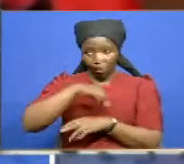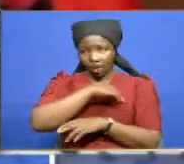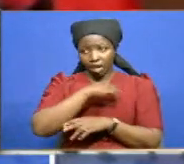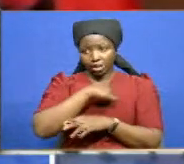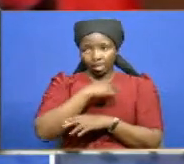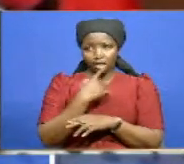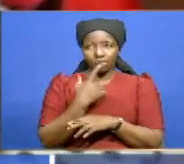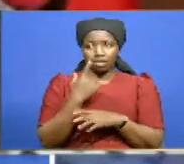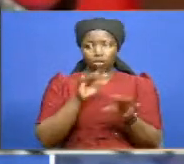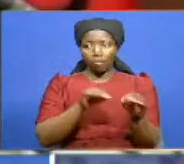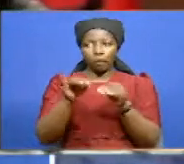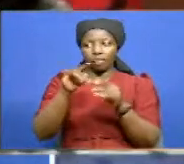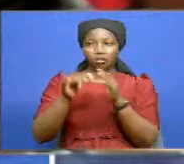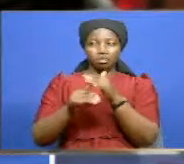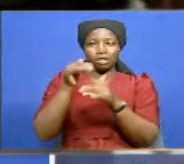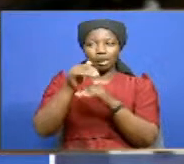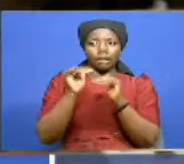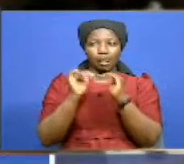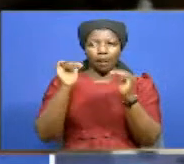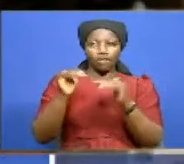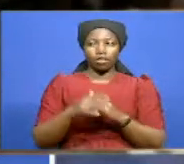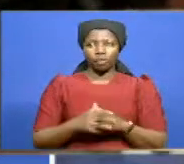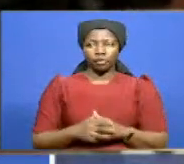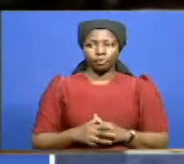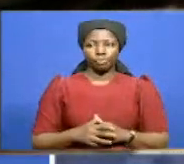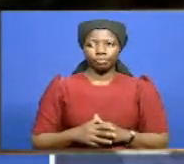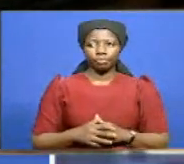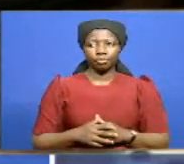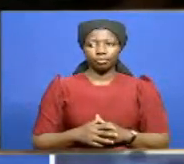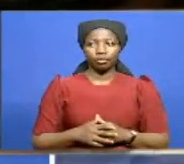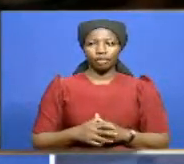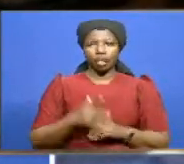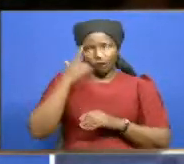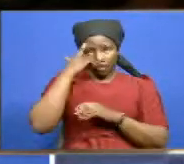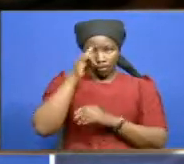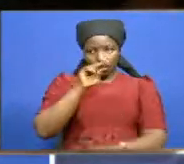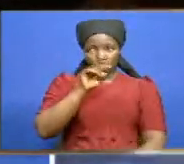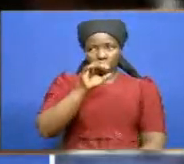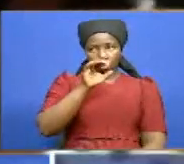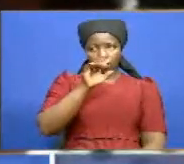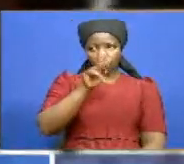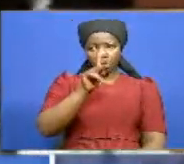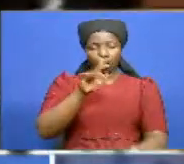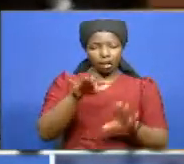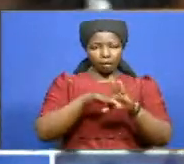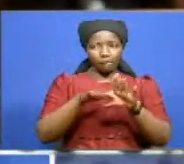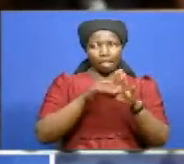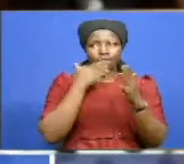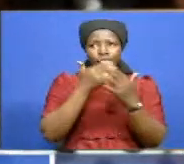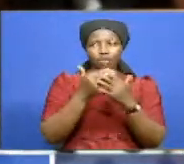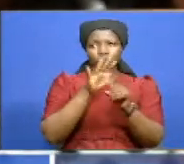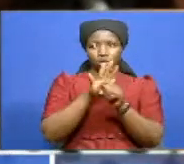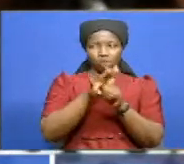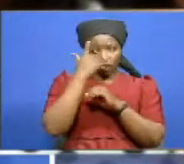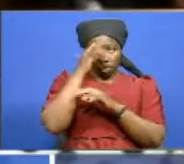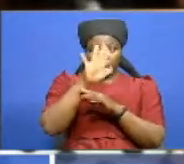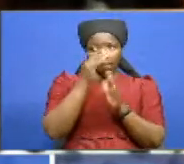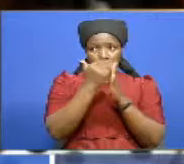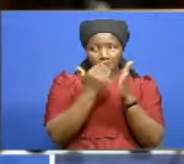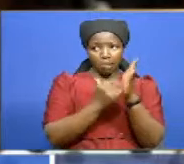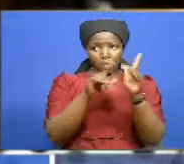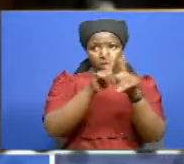to the next level. For NOC members, thank you so much for the initiative. And we are